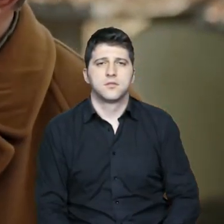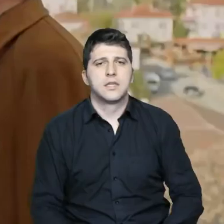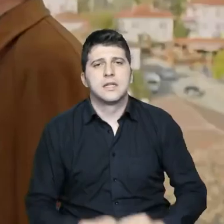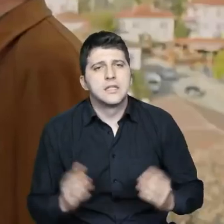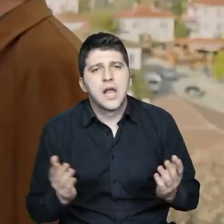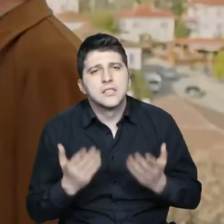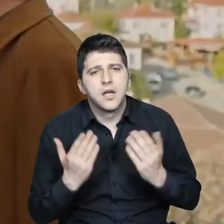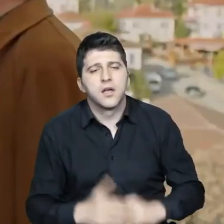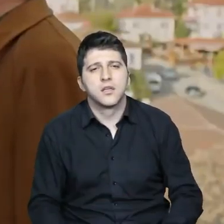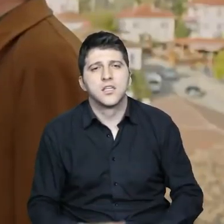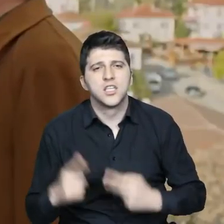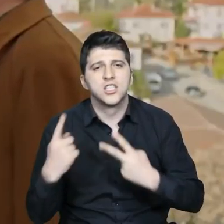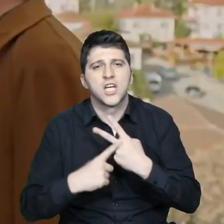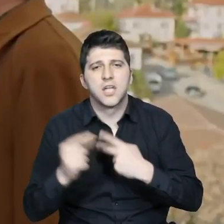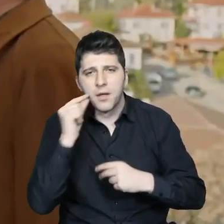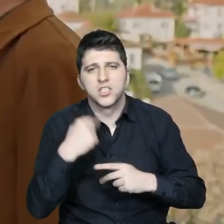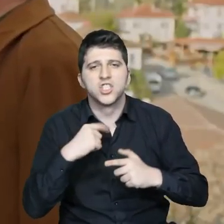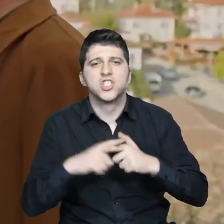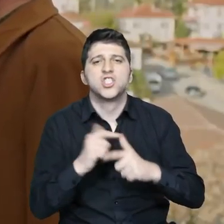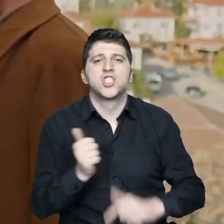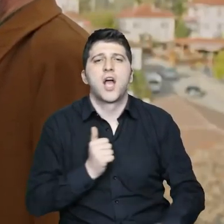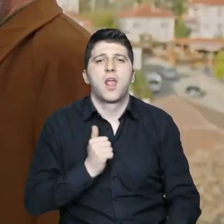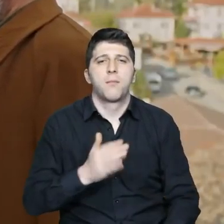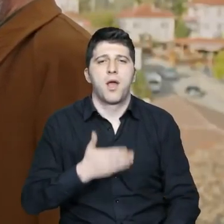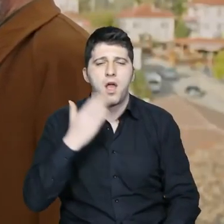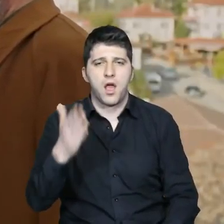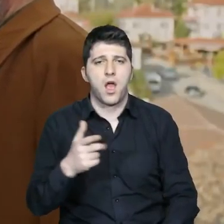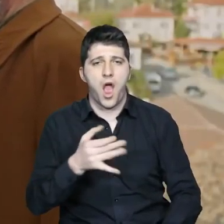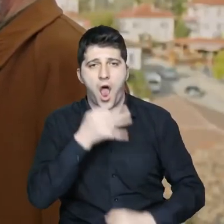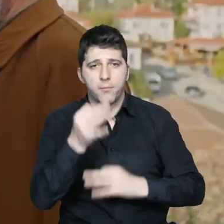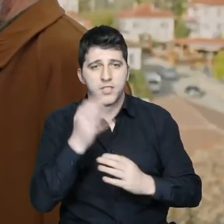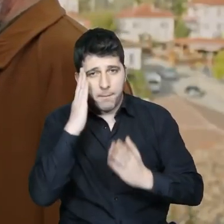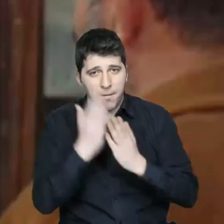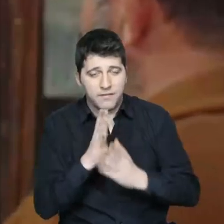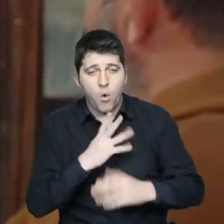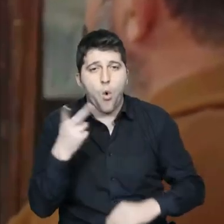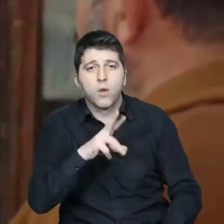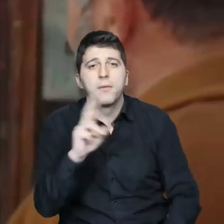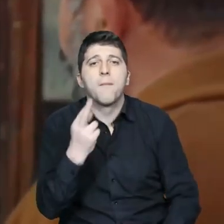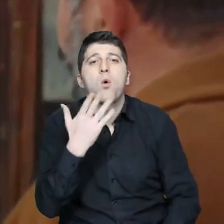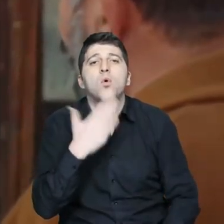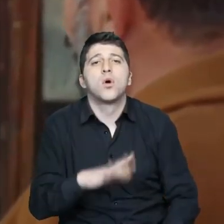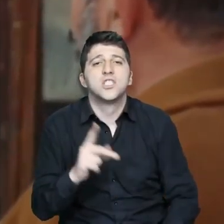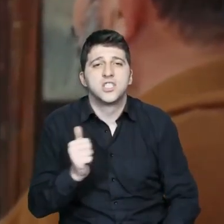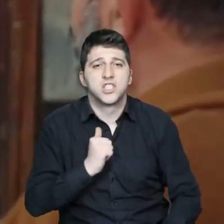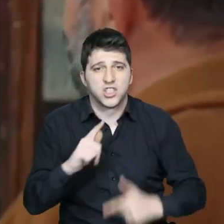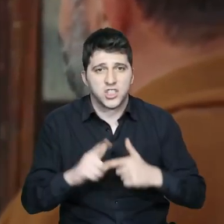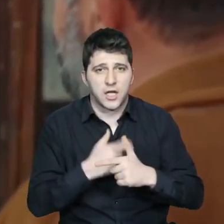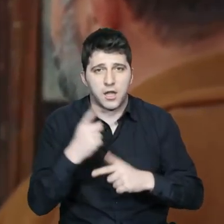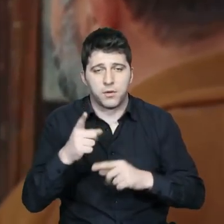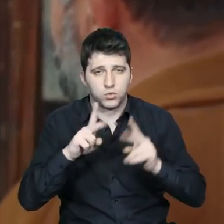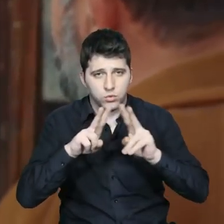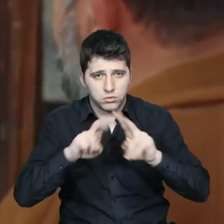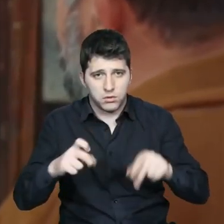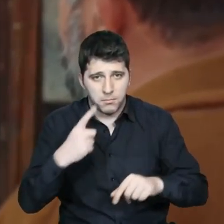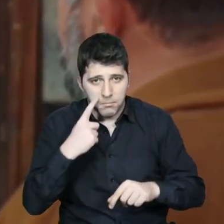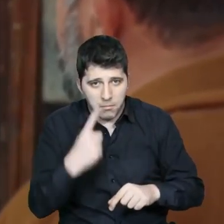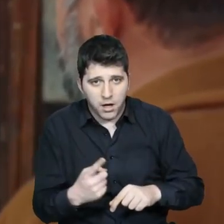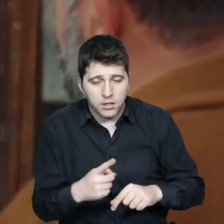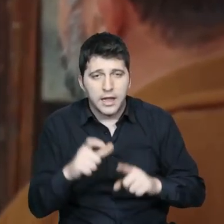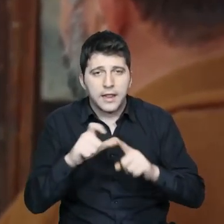Nasıl ya? Yaşar Bey beni jandarmaya götürdü. Amcamın mezarı var ama ölüm raporu yok. Şimdi jandarma bir soruşturma başlatacak.